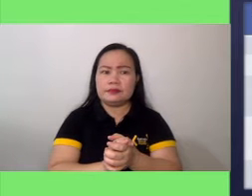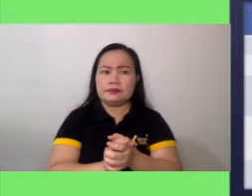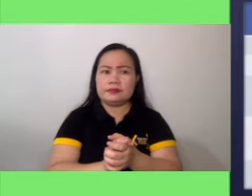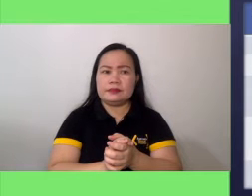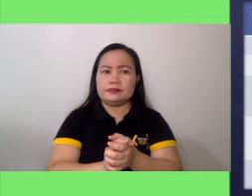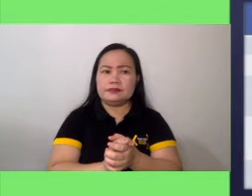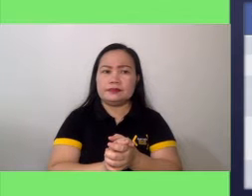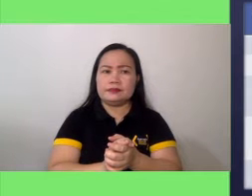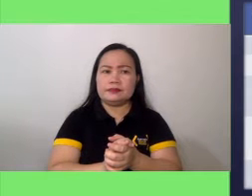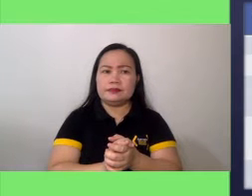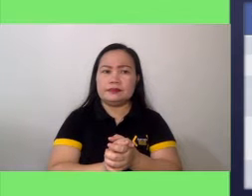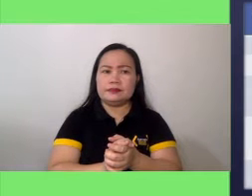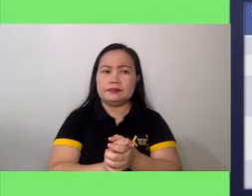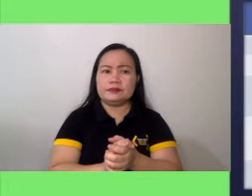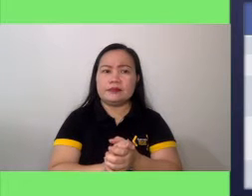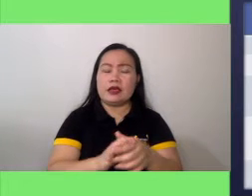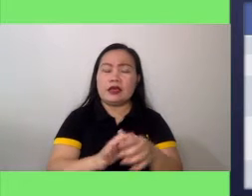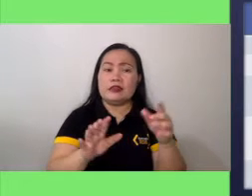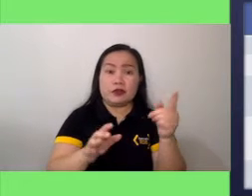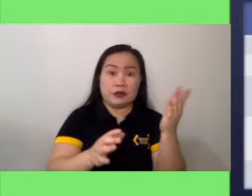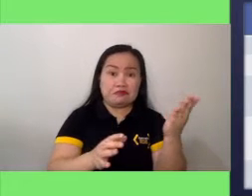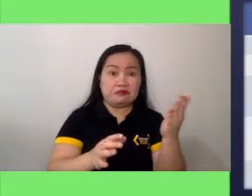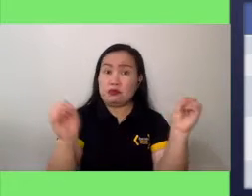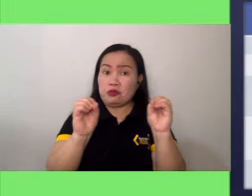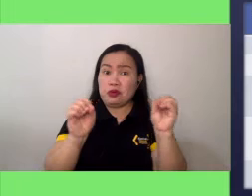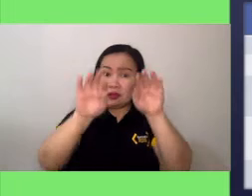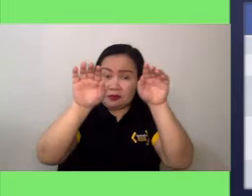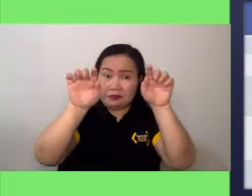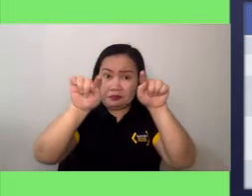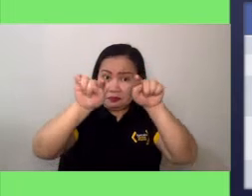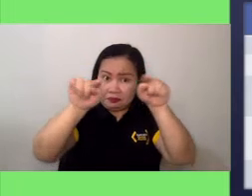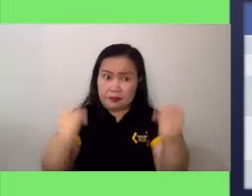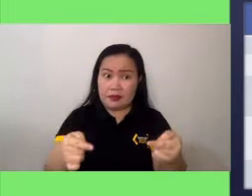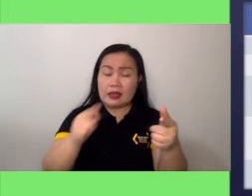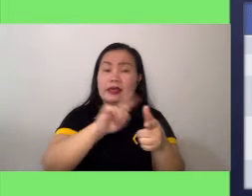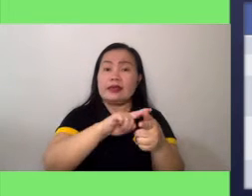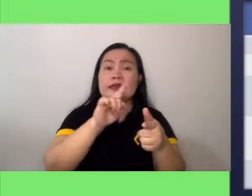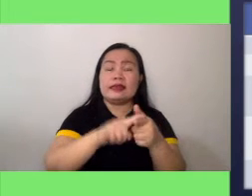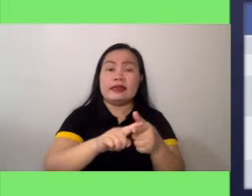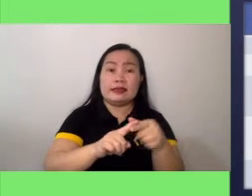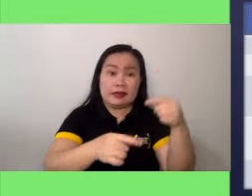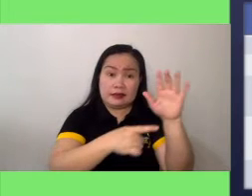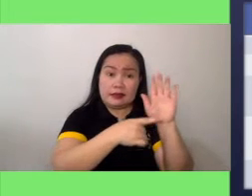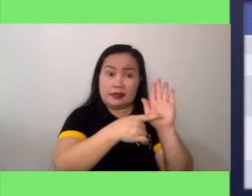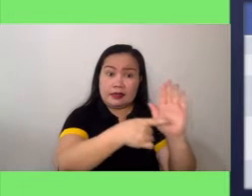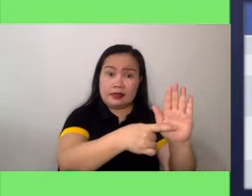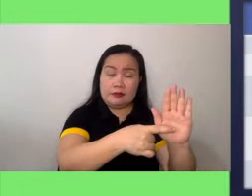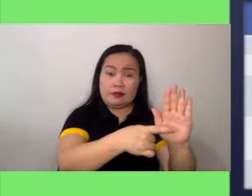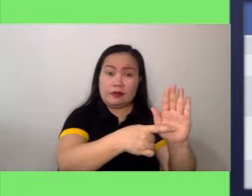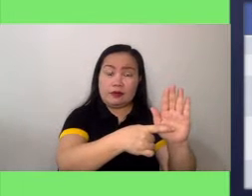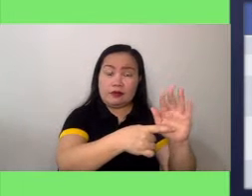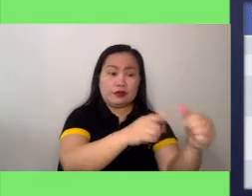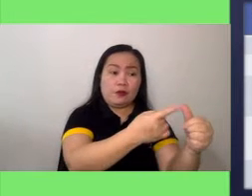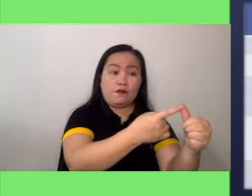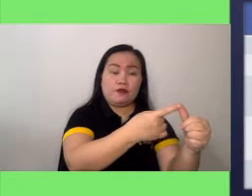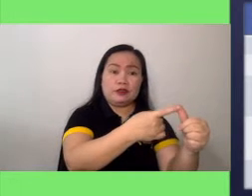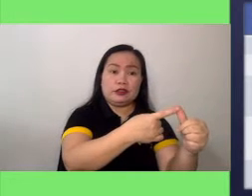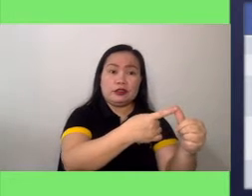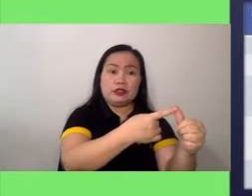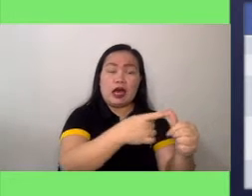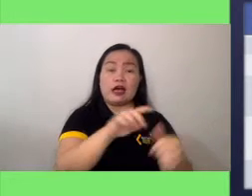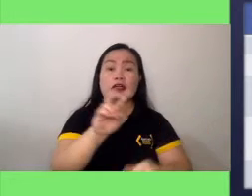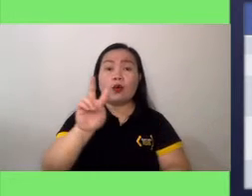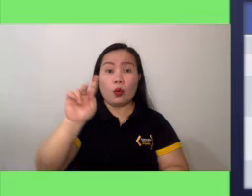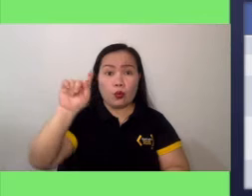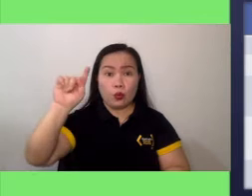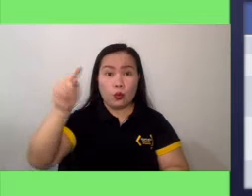kapag ganito, ibig sabihin yung negative mo, nasa unahan lang siya. Okay? Ang i-raise to 4 mo ay yung